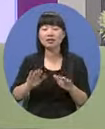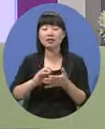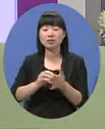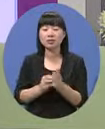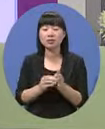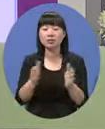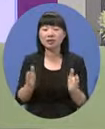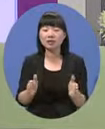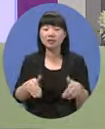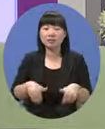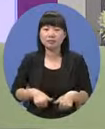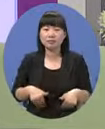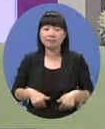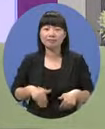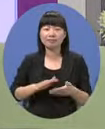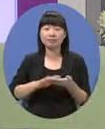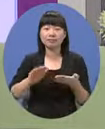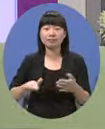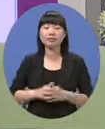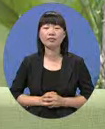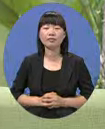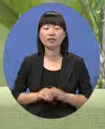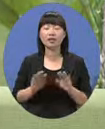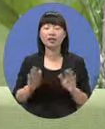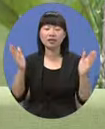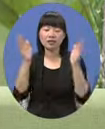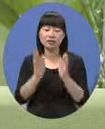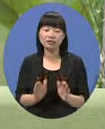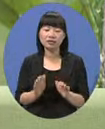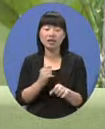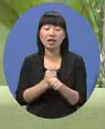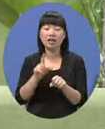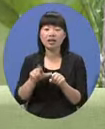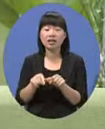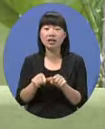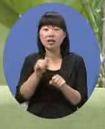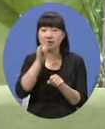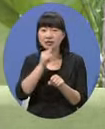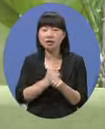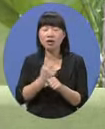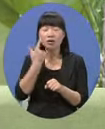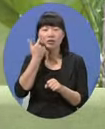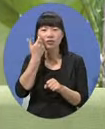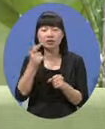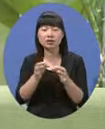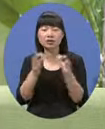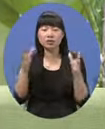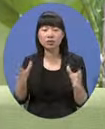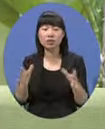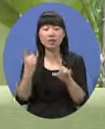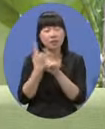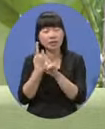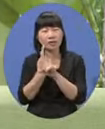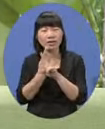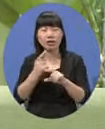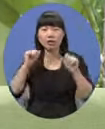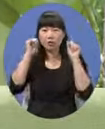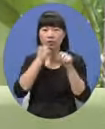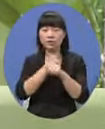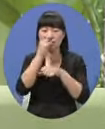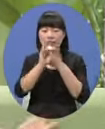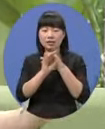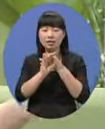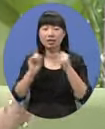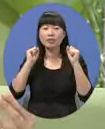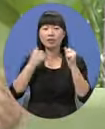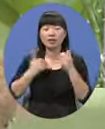사실 필요합니다. 네. 네. 요즘 뭐 다이어트 한참 할 때잖아요. 66일 동안 매일매일 운동하면 정말